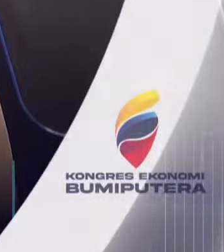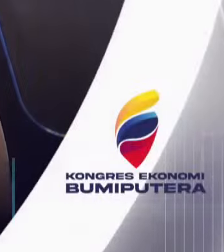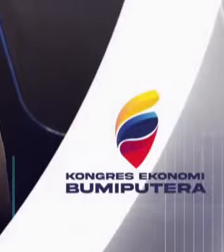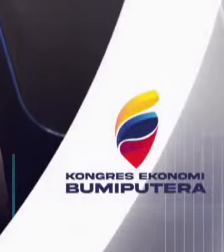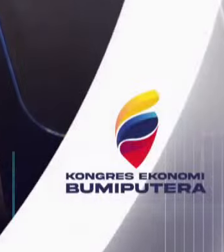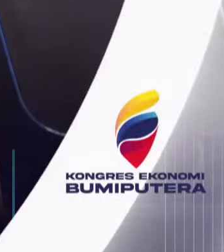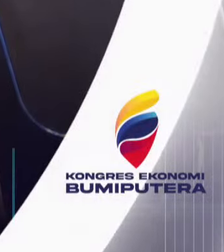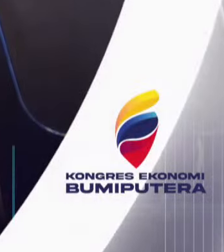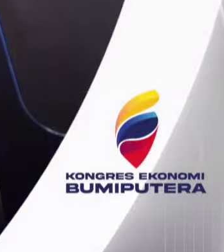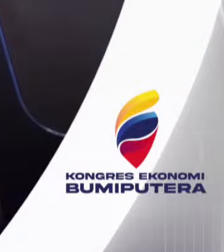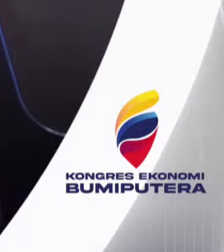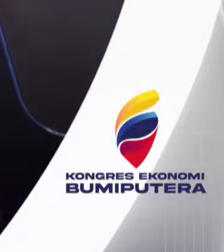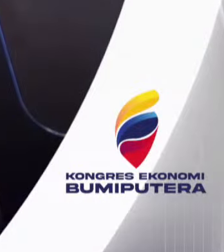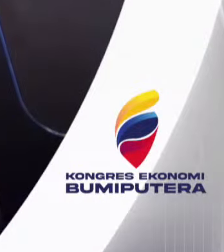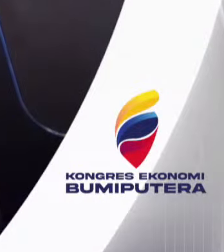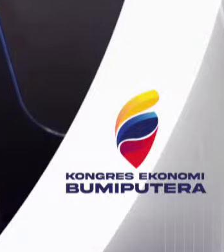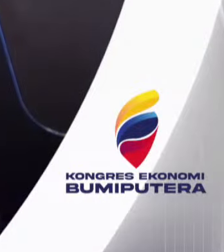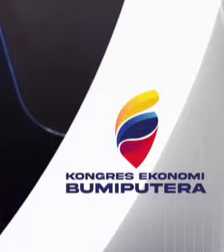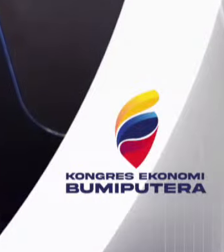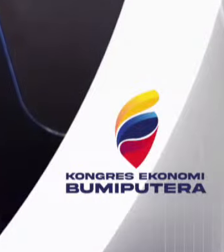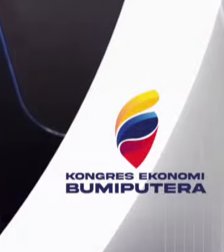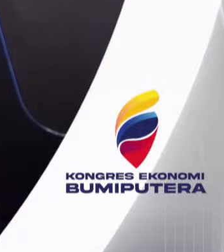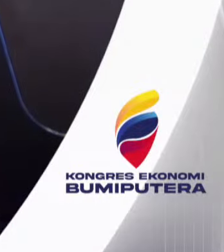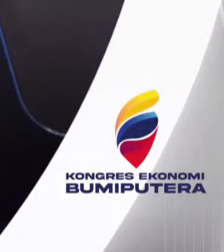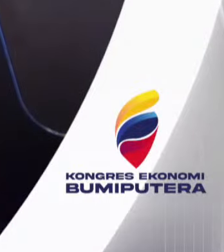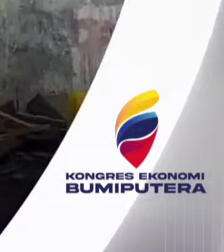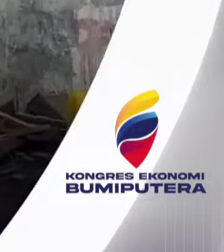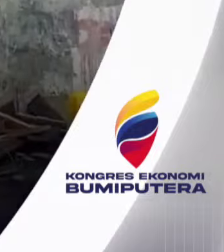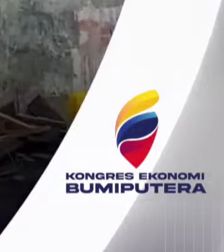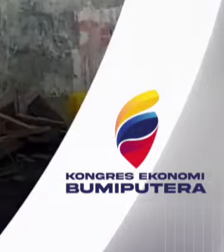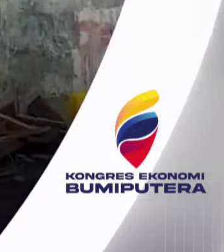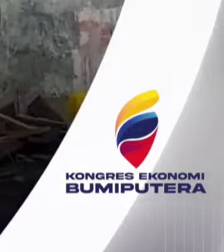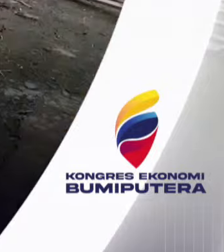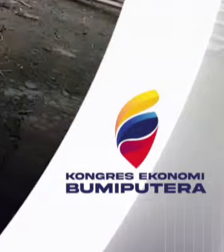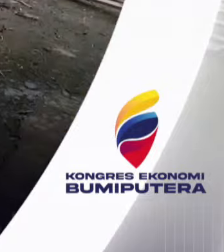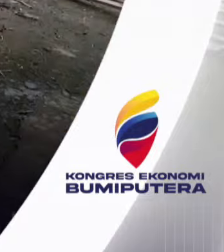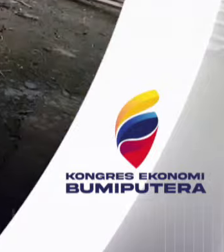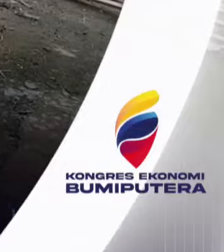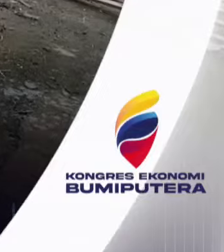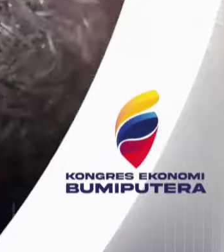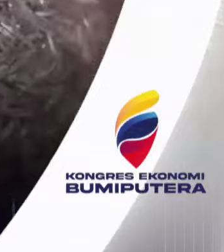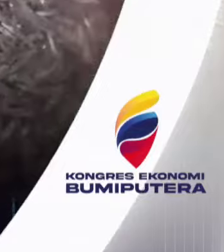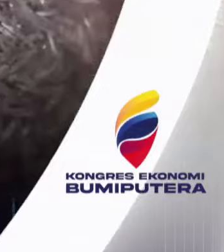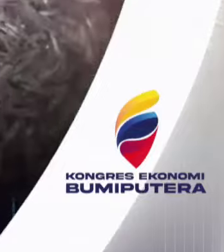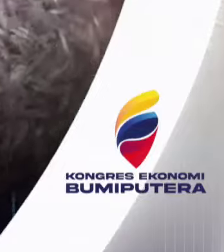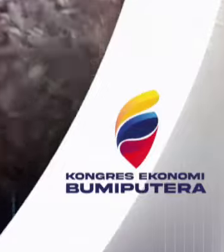Dana pembiayaan kredit mikro Bumi Putera sebanyak